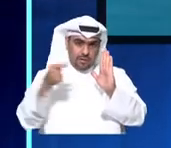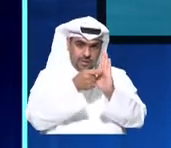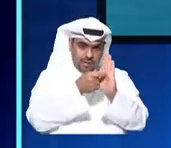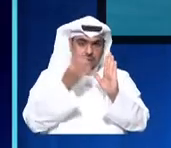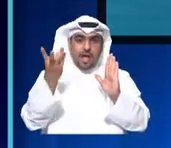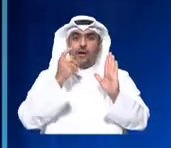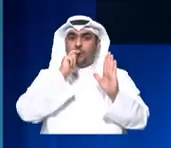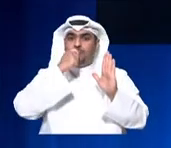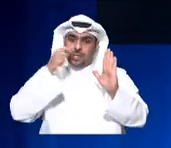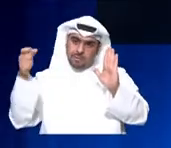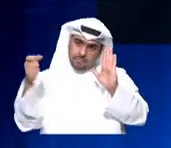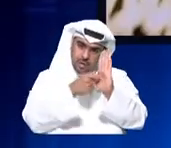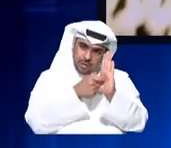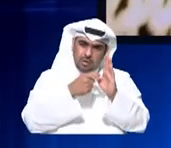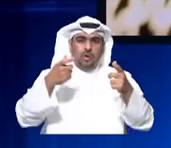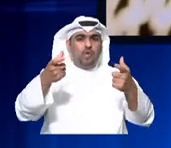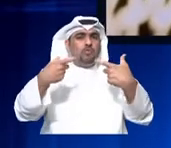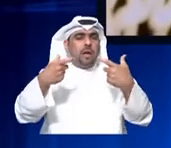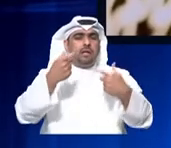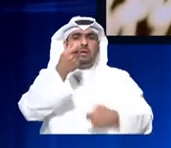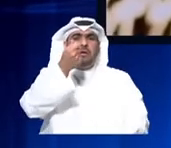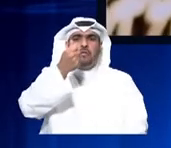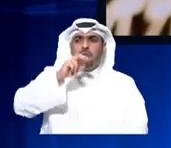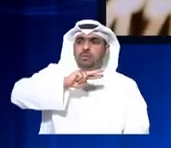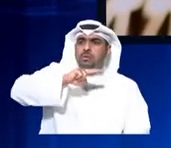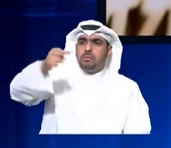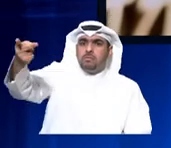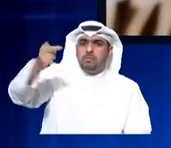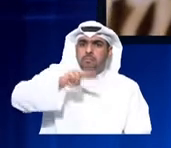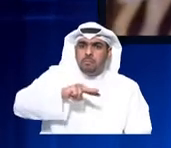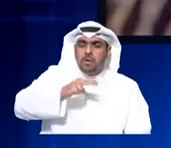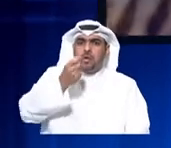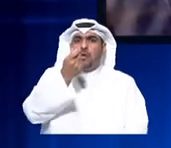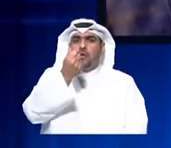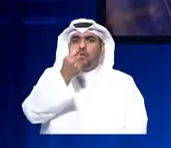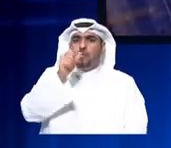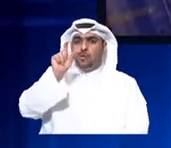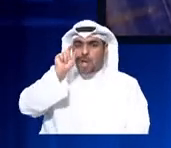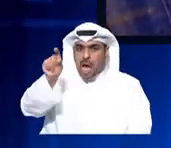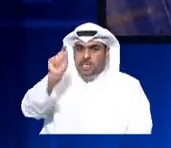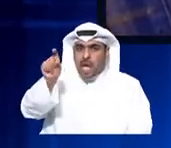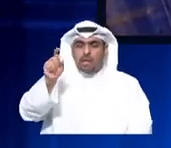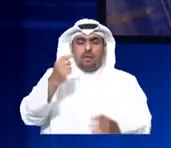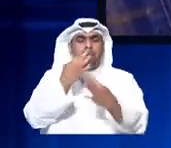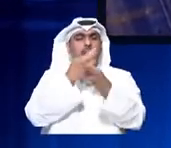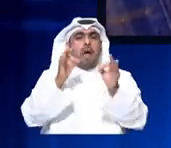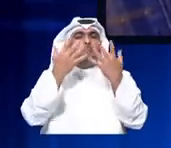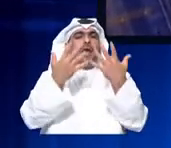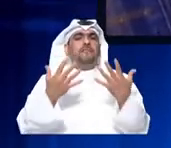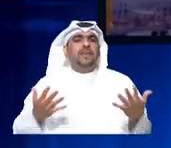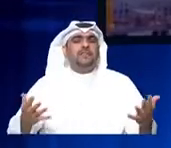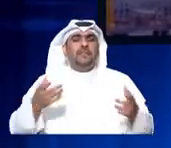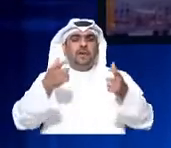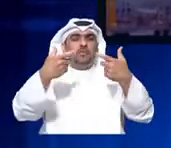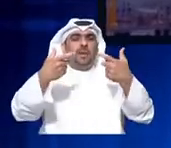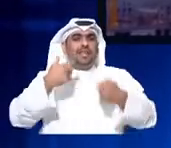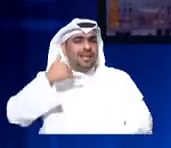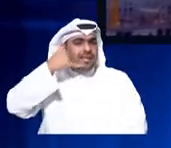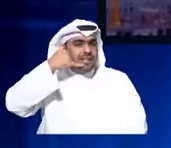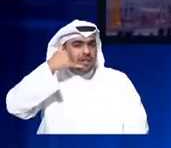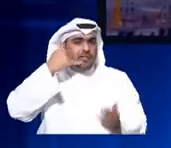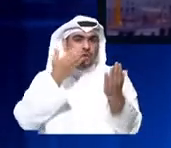منخفضة. ولدعم هذا التوجيه قام بنك الكويت المركزي كذلك بجهوده نحو توجيه البنوك المحلية